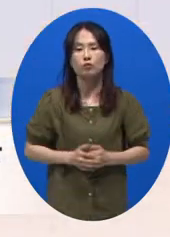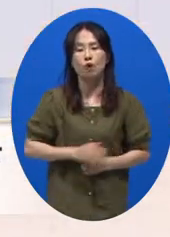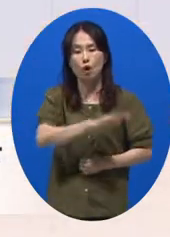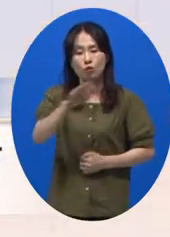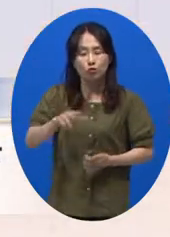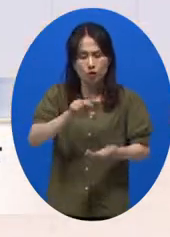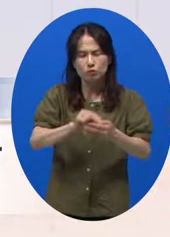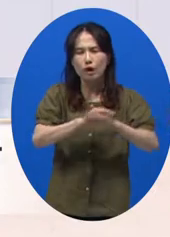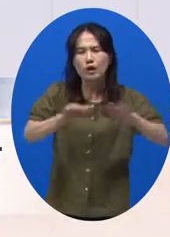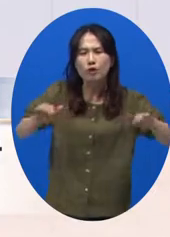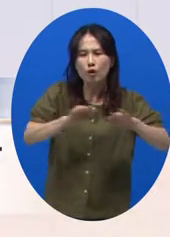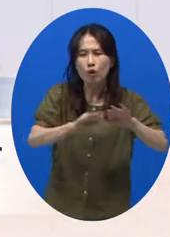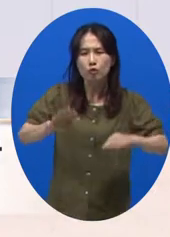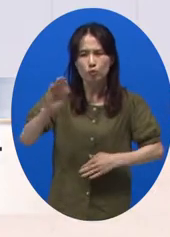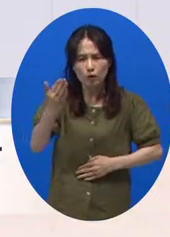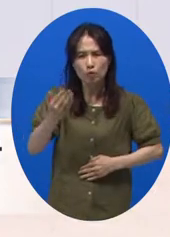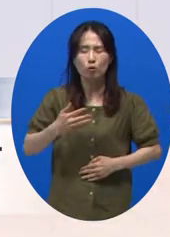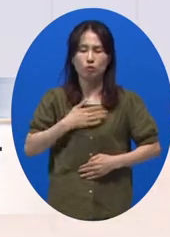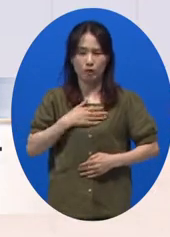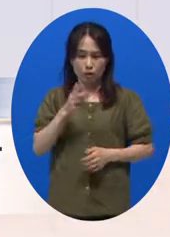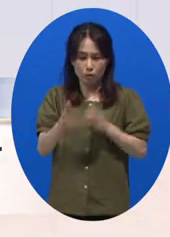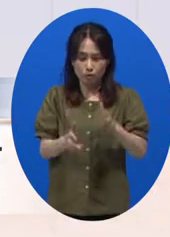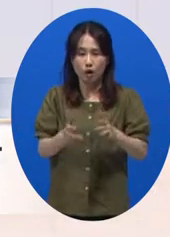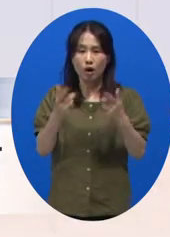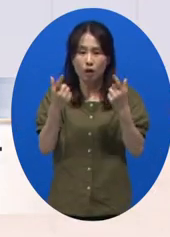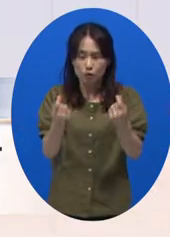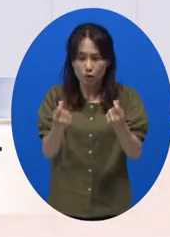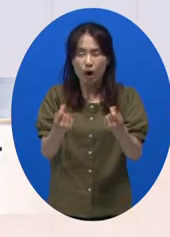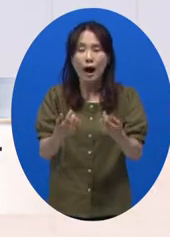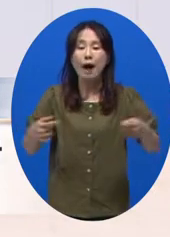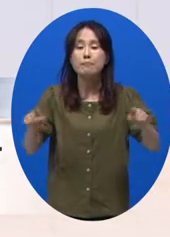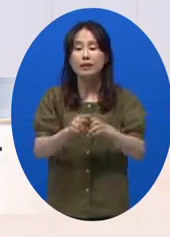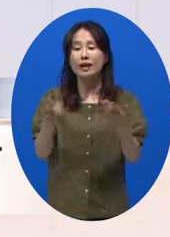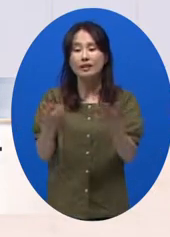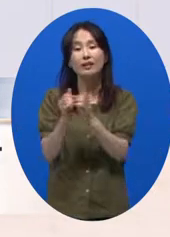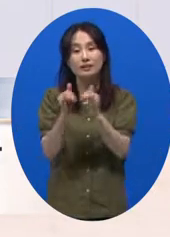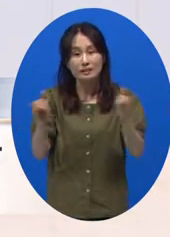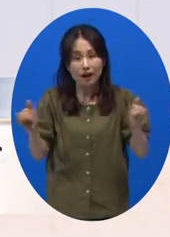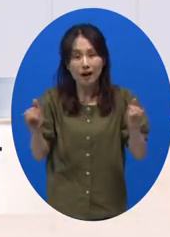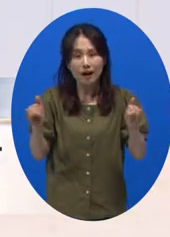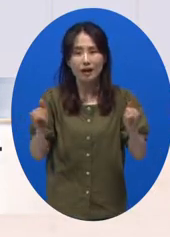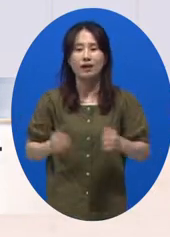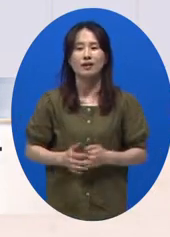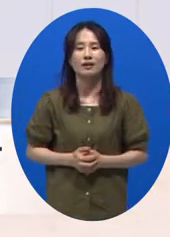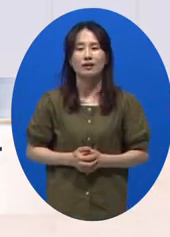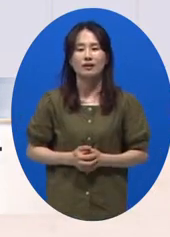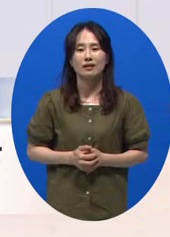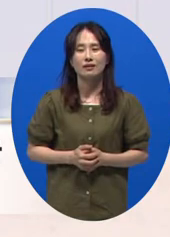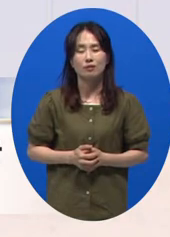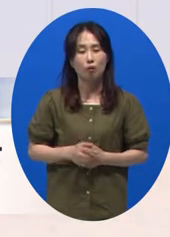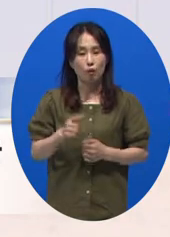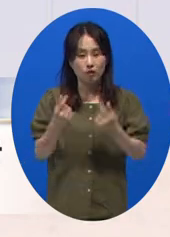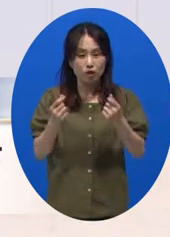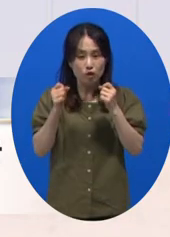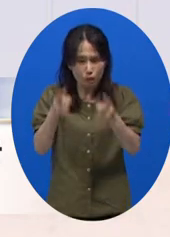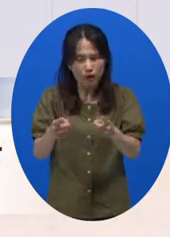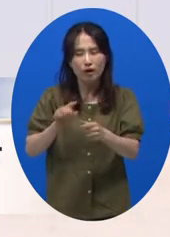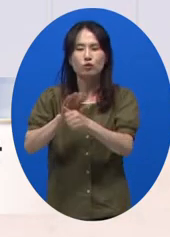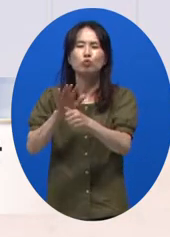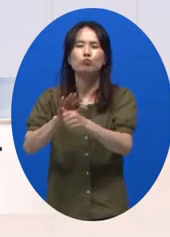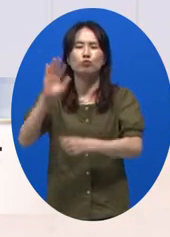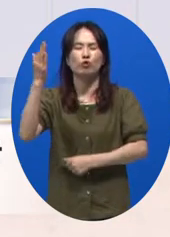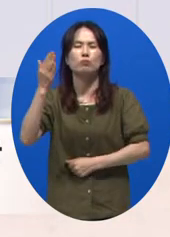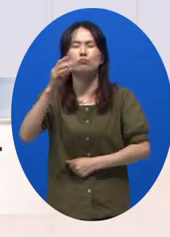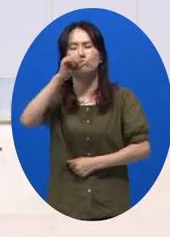반영되고 또 이제 우리 공장도 그렇지만 또 이제 같이 하는 동종의 업종들도 이런 기회를 통해서